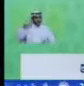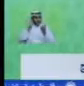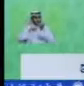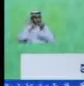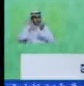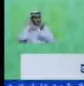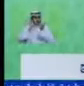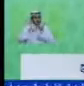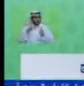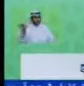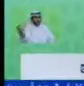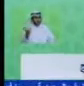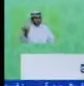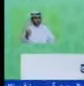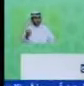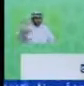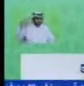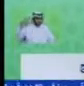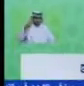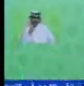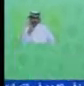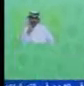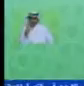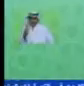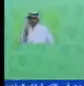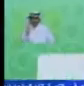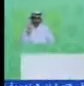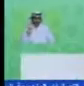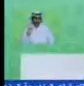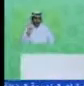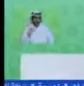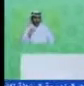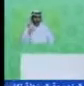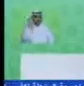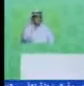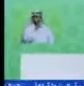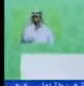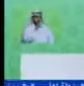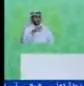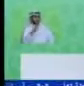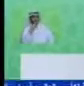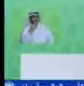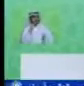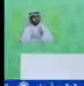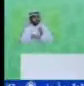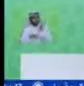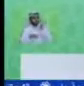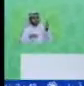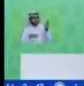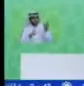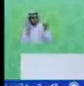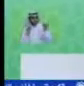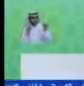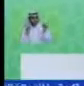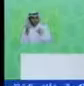مع التقارير الصادرة من البرلمانات الأوروبية وكيفية أيضا